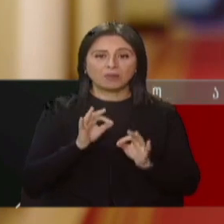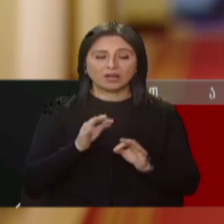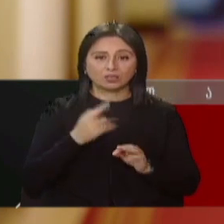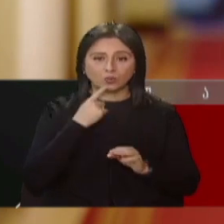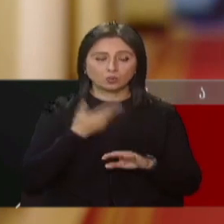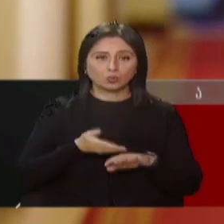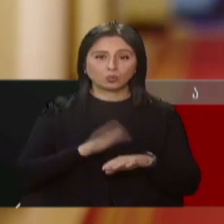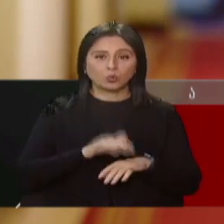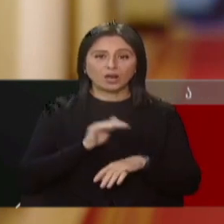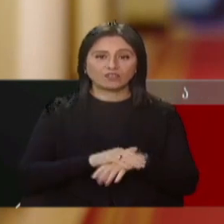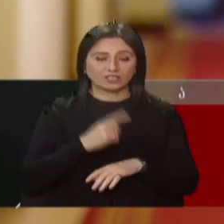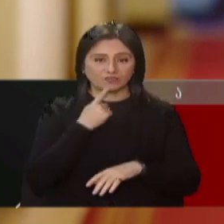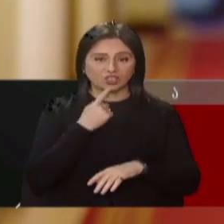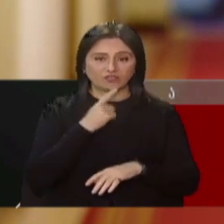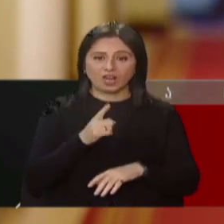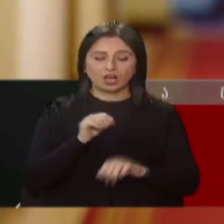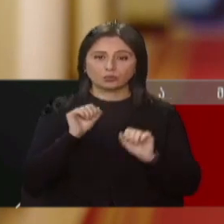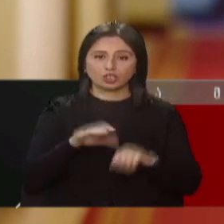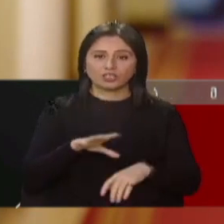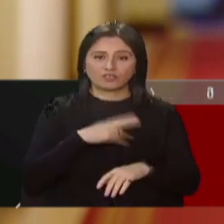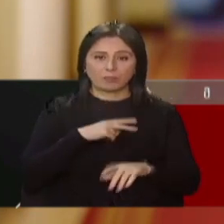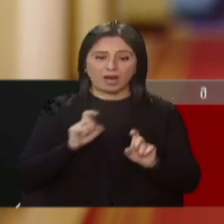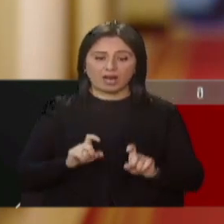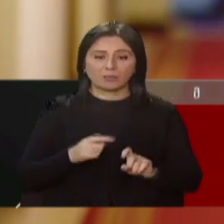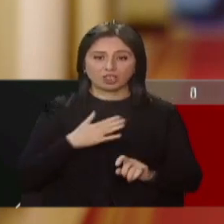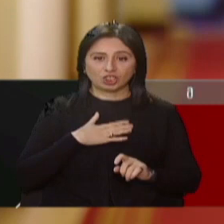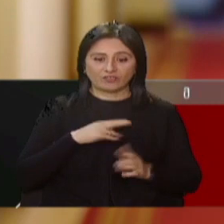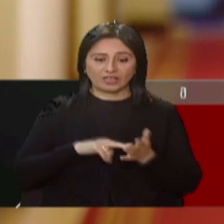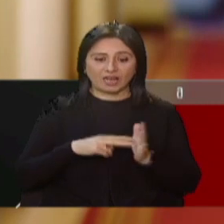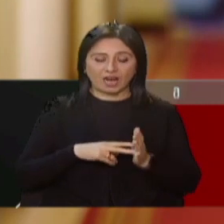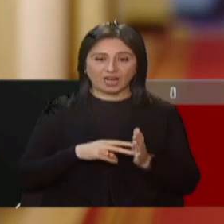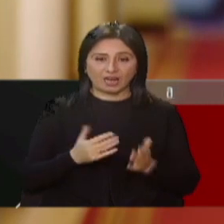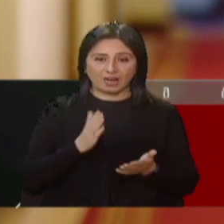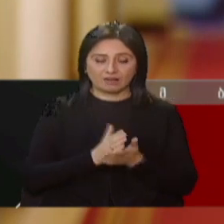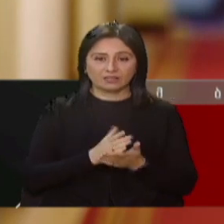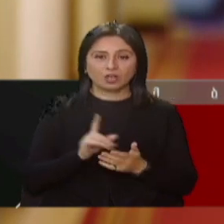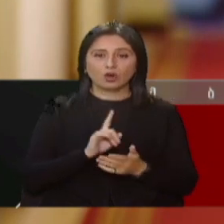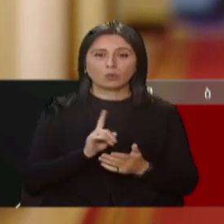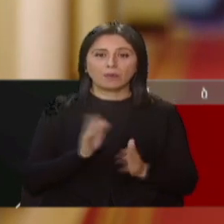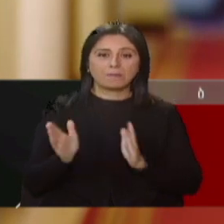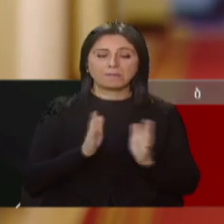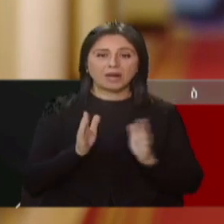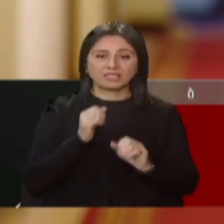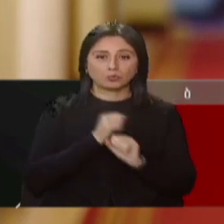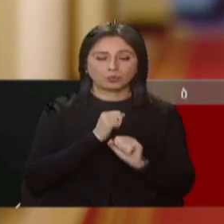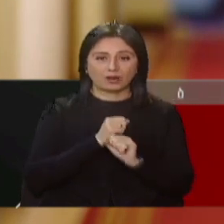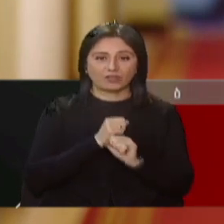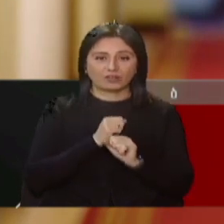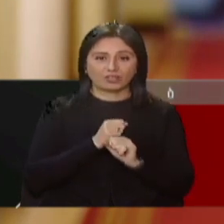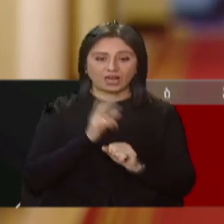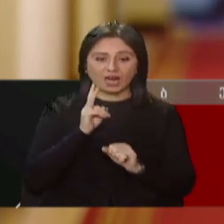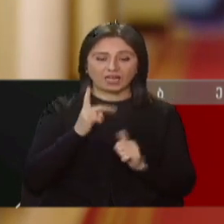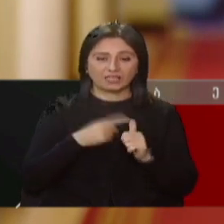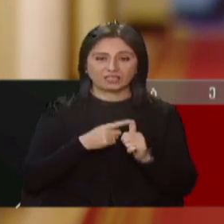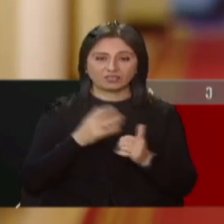რთულია, არგუმენტაცია გვიჭირს, რატომ შეიძლება იყო პარლამენტში. ჩვენი სტრატეგია ამ ეტაპზე არის, რომ მაქსიმუმი გავაკეთოთ